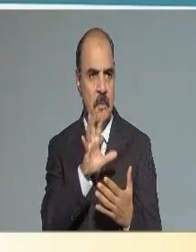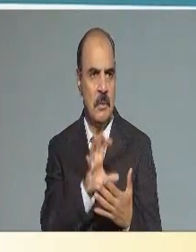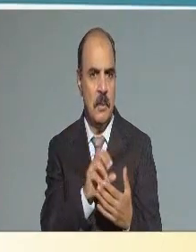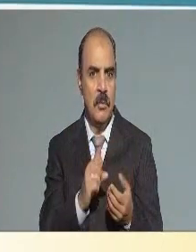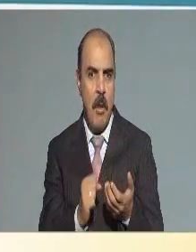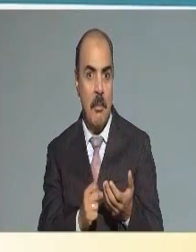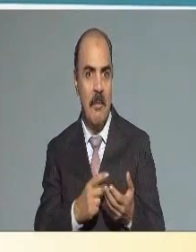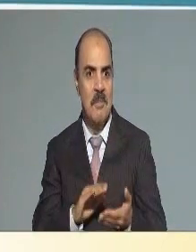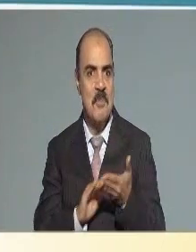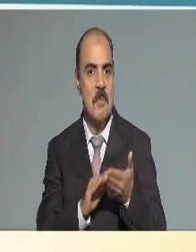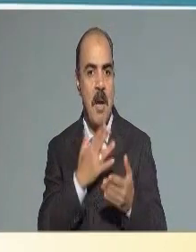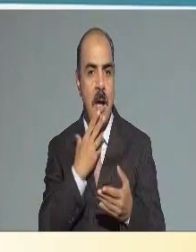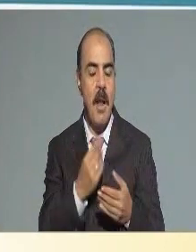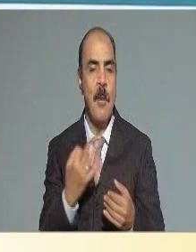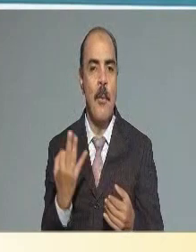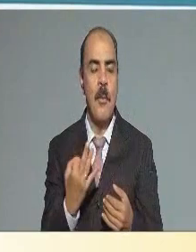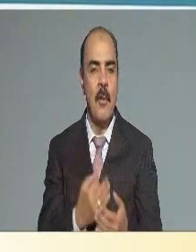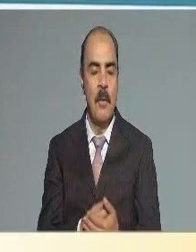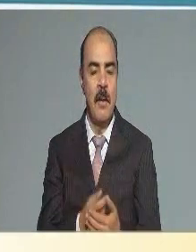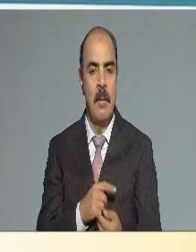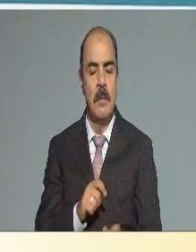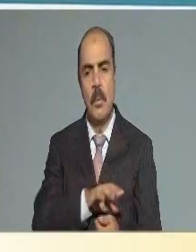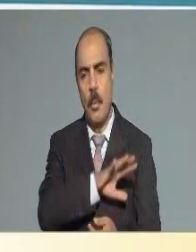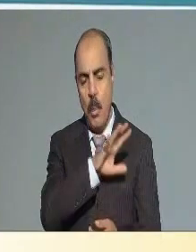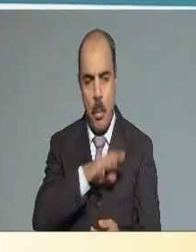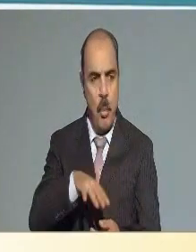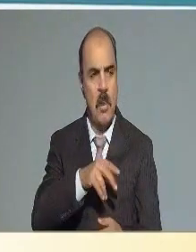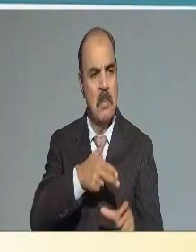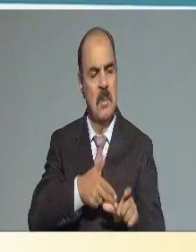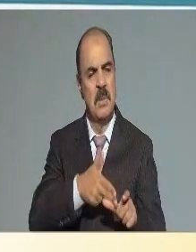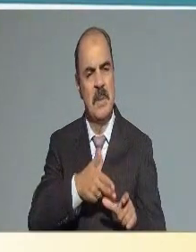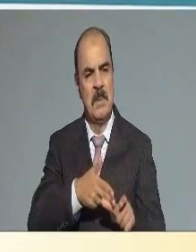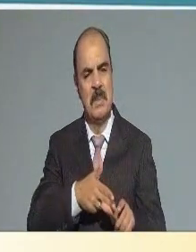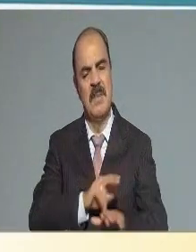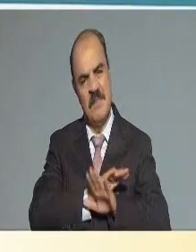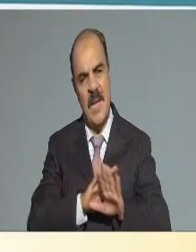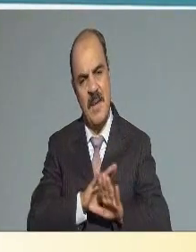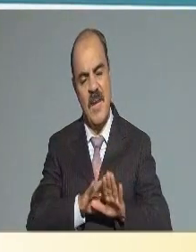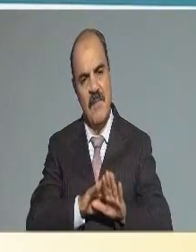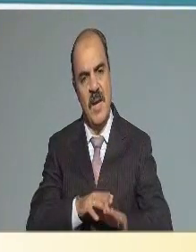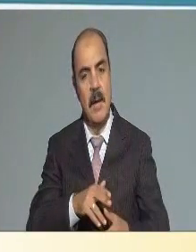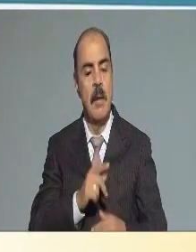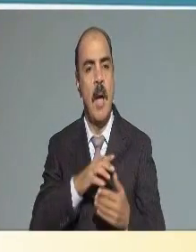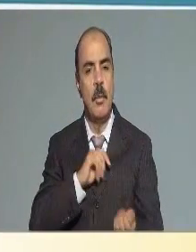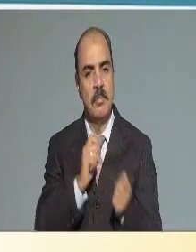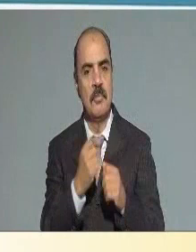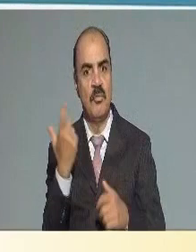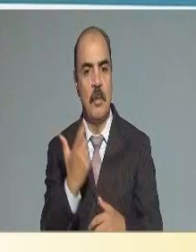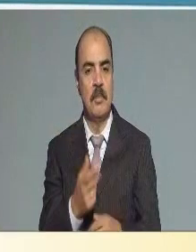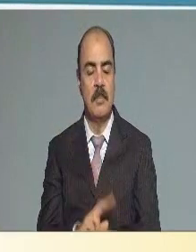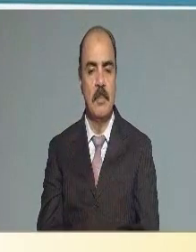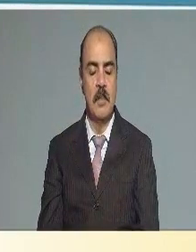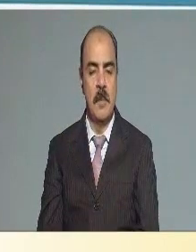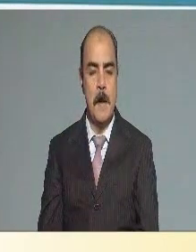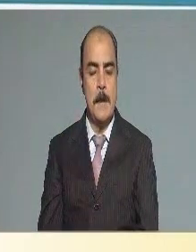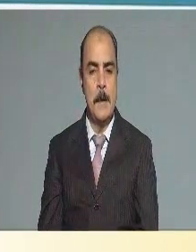البلاد وخصوصا القطاع الخاص على أنها تتحول إلى استخدام الطاقة النظيفة أو الطاقة الشمسية. أيضا موجود معانا